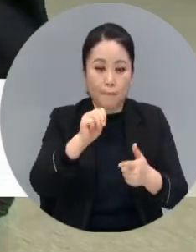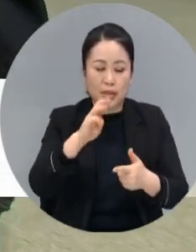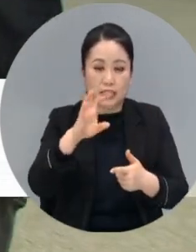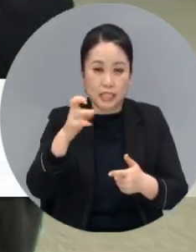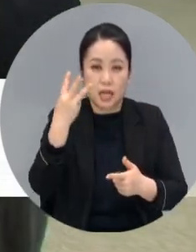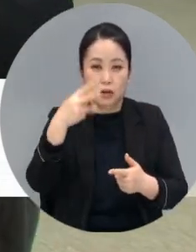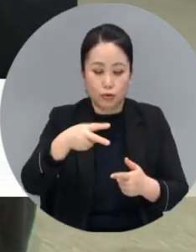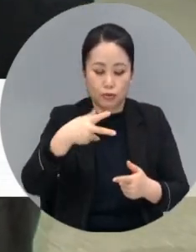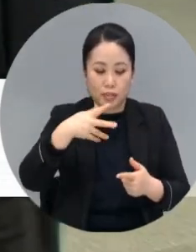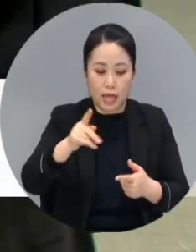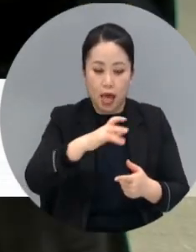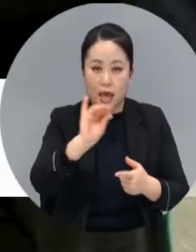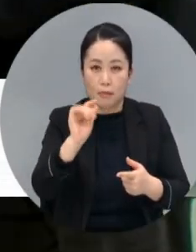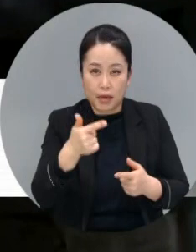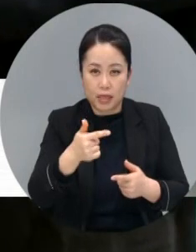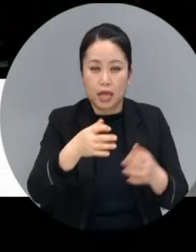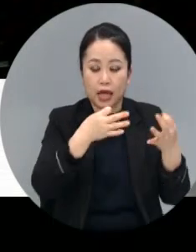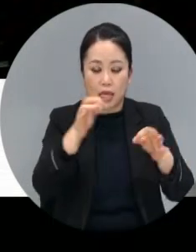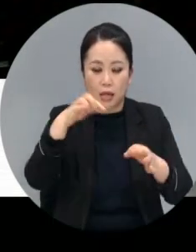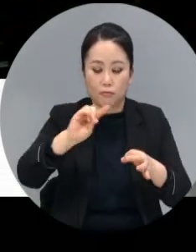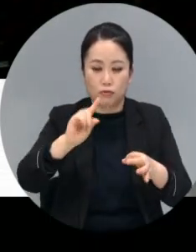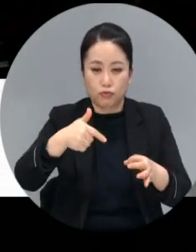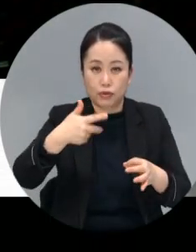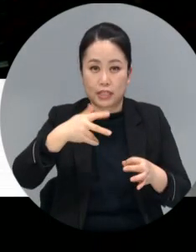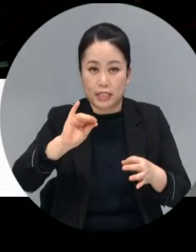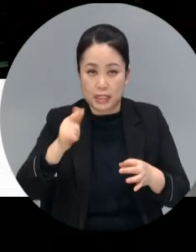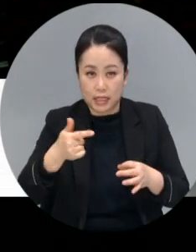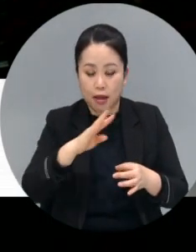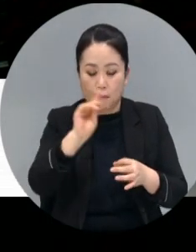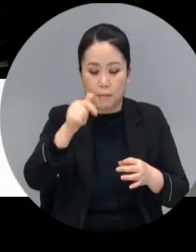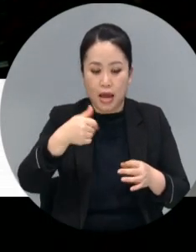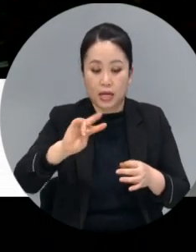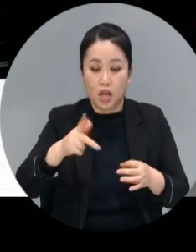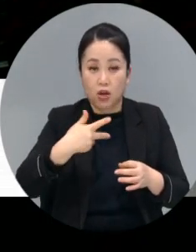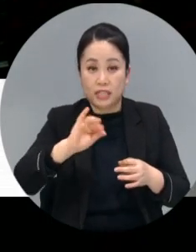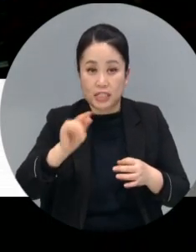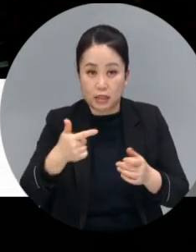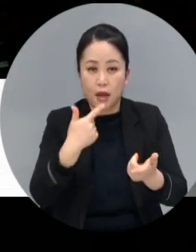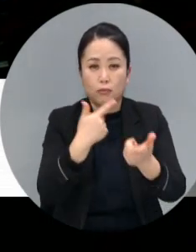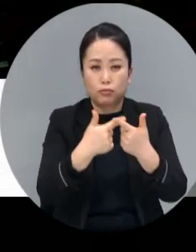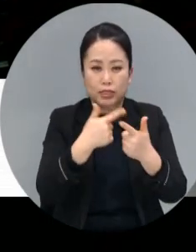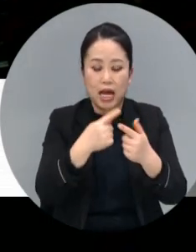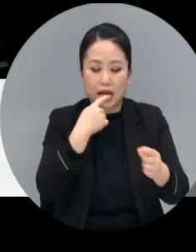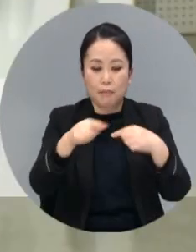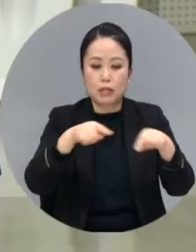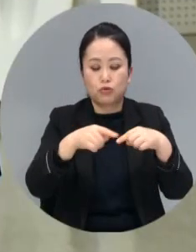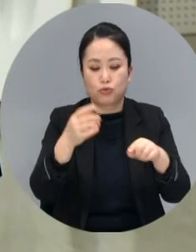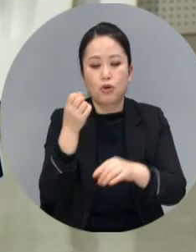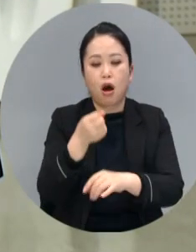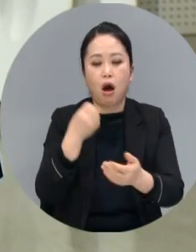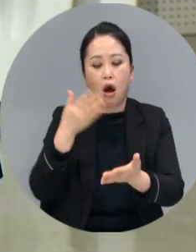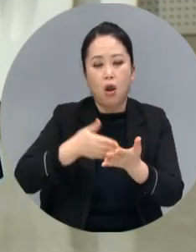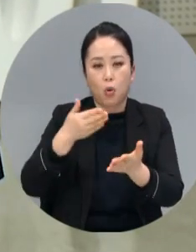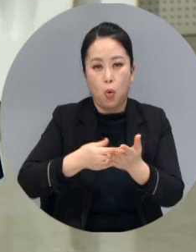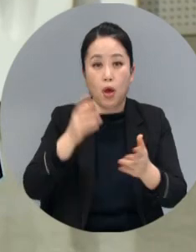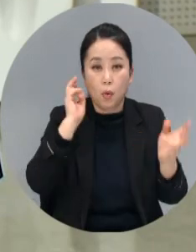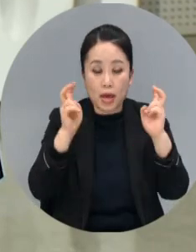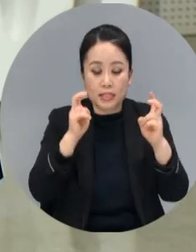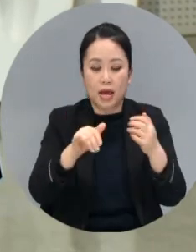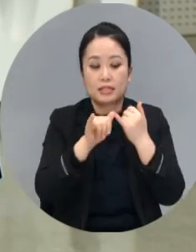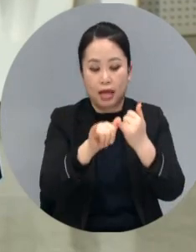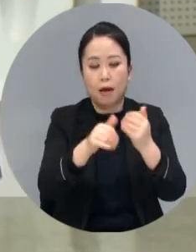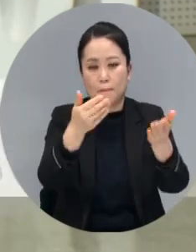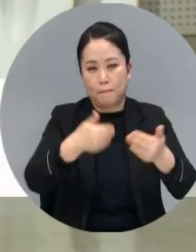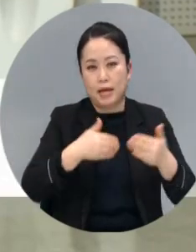부산 민주언론 시민 연합이 수여하는 올해 부산 민주 언론상을 수상했습니다 부산 NBC 포함한